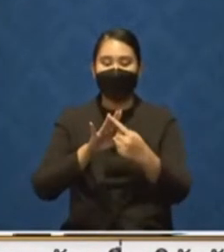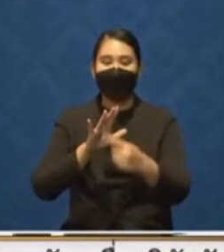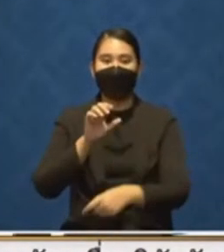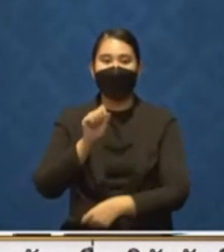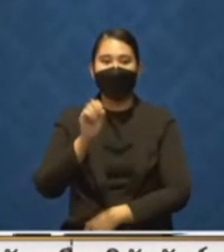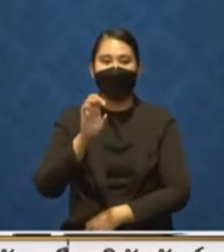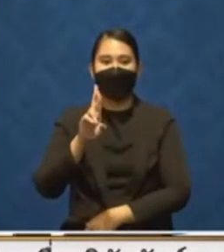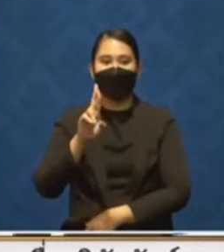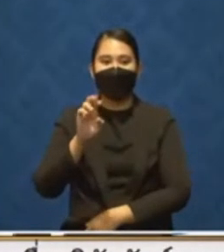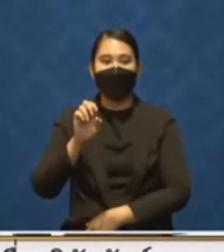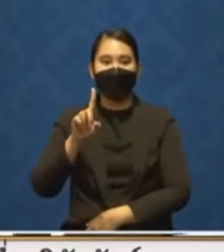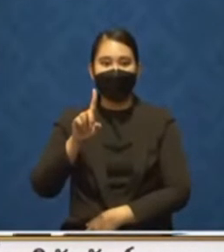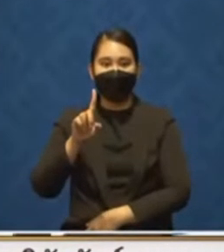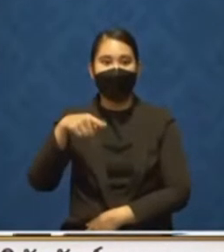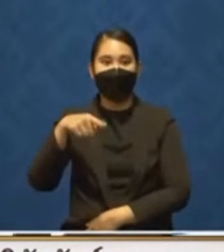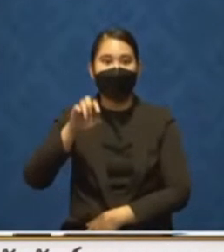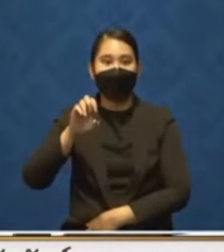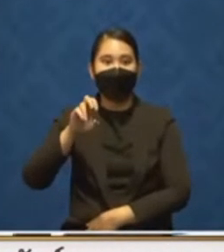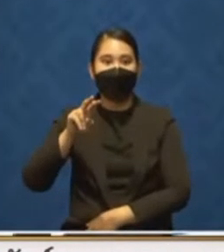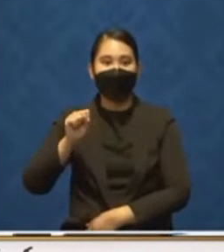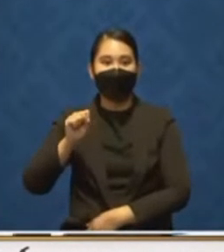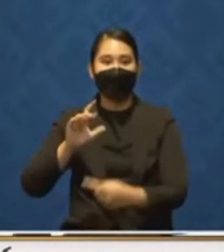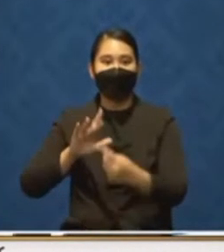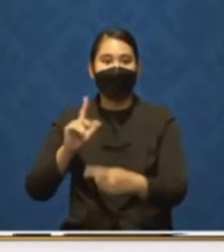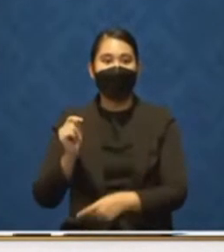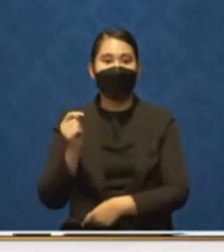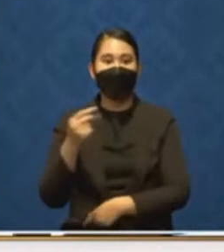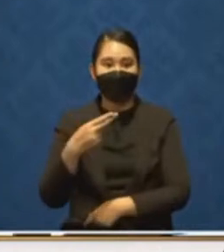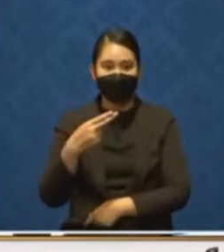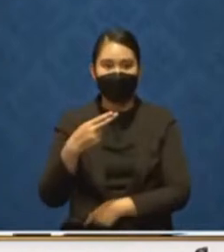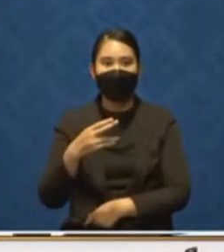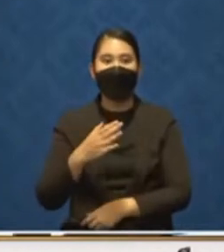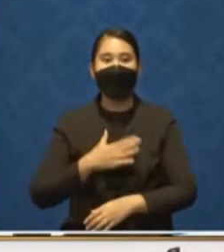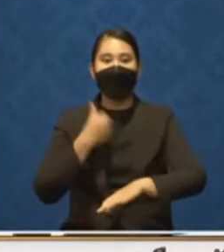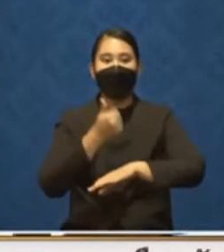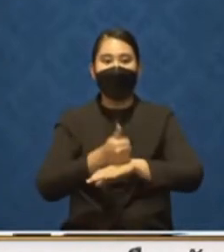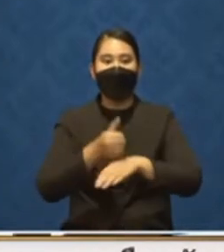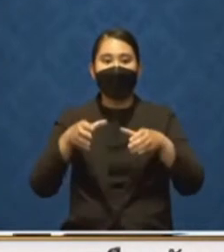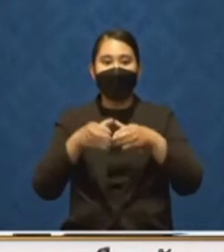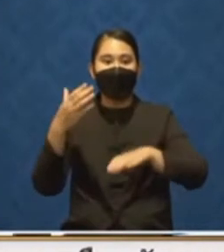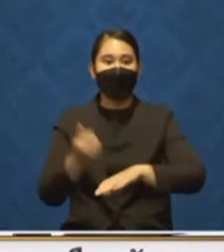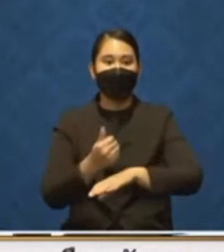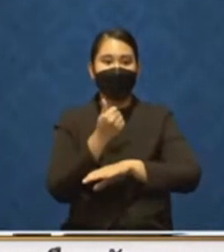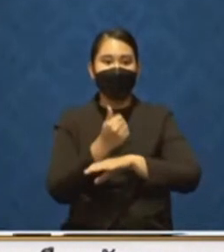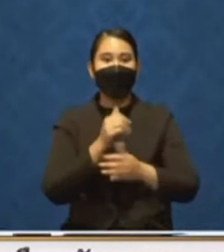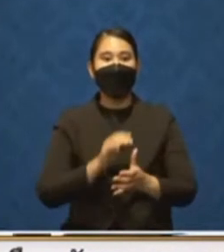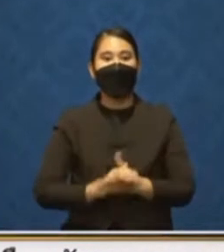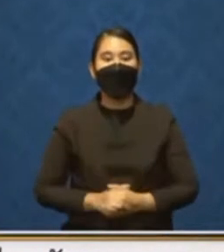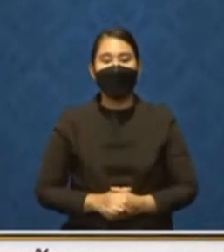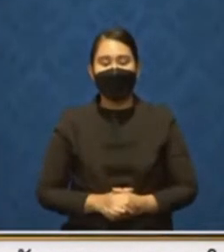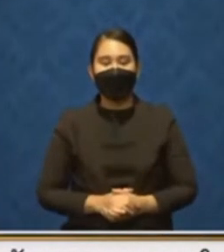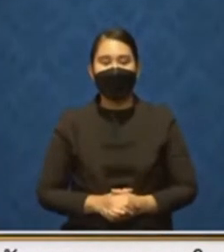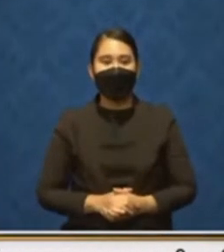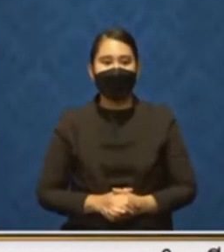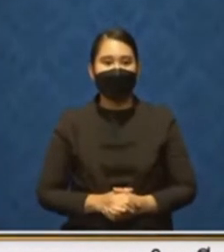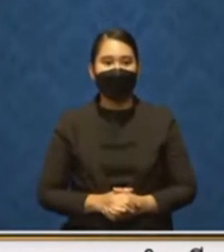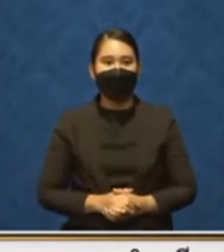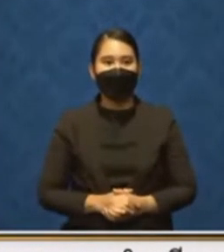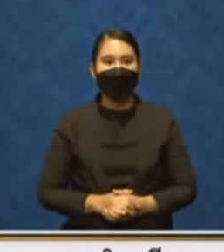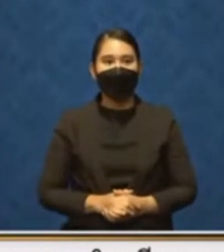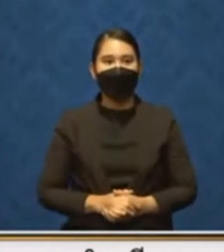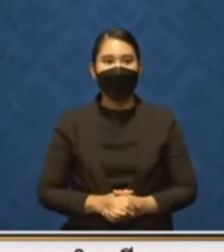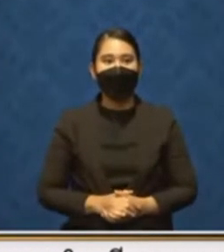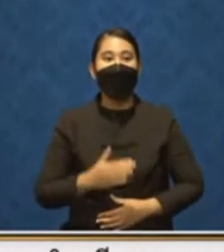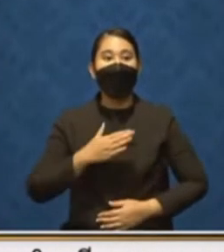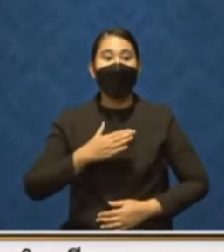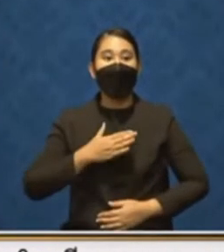สมาชิกสภาผู้แทนราษฎรพรรคเซลิโนทัยและคุณภาพครับก็เรียนรับประทานว่าในการ